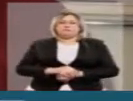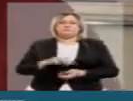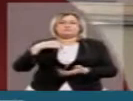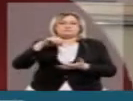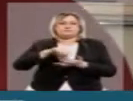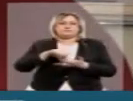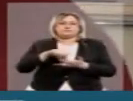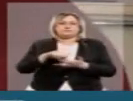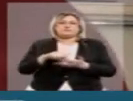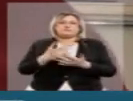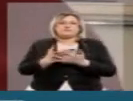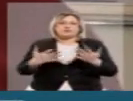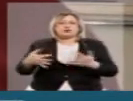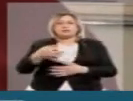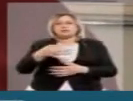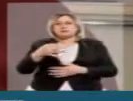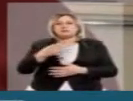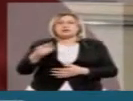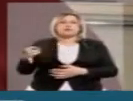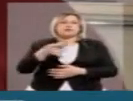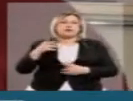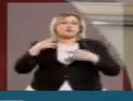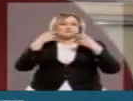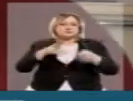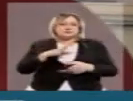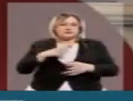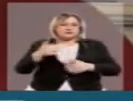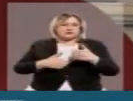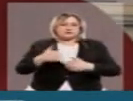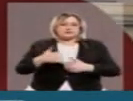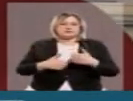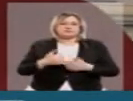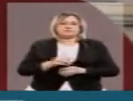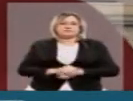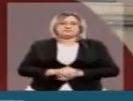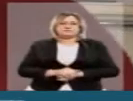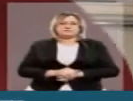Балалар осындай байқаулар арқылы шыңдалады. Бастысы оларда талпыныс бар.